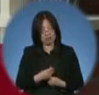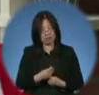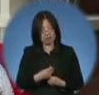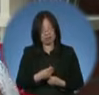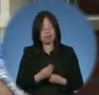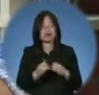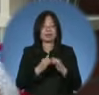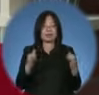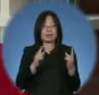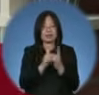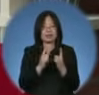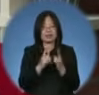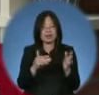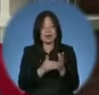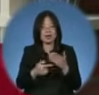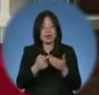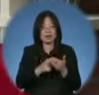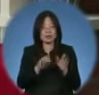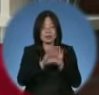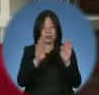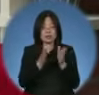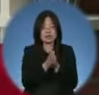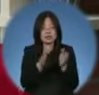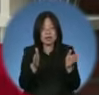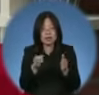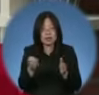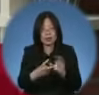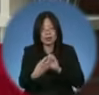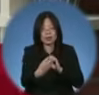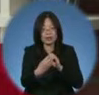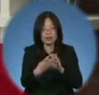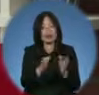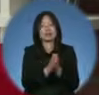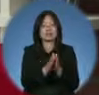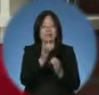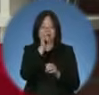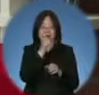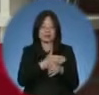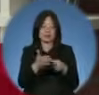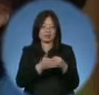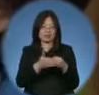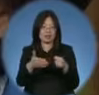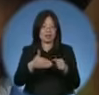하거든요. 그러면은 마음을 열기 시작하고 대화가 되기 시작을 하니까